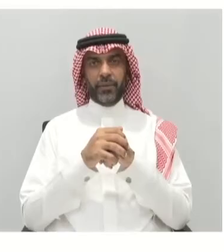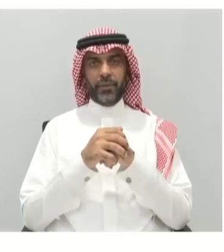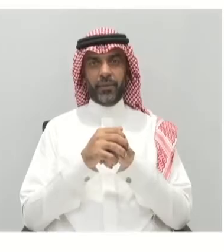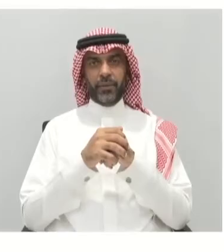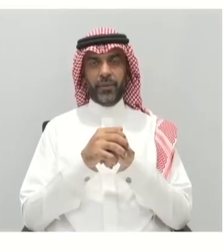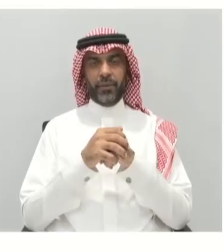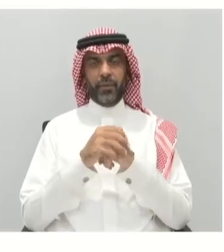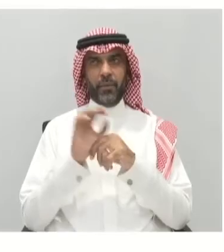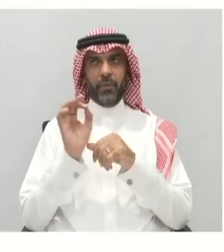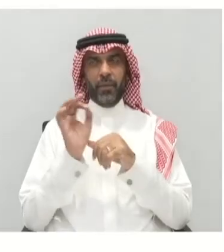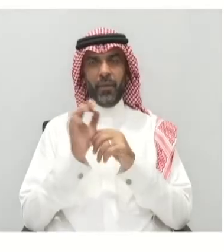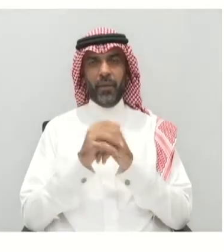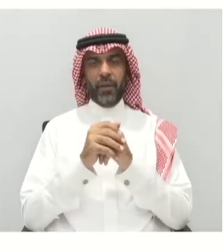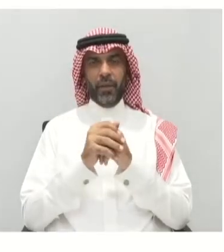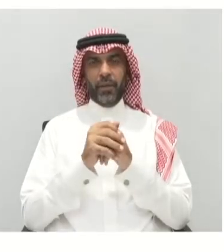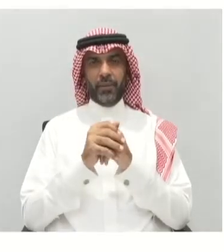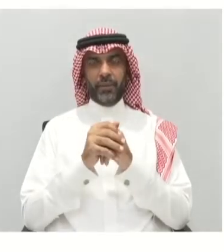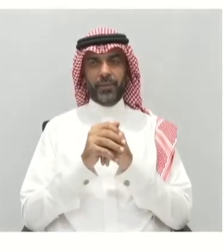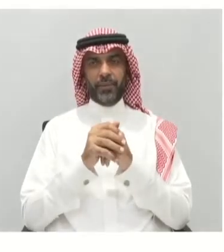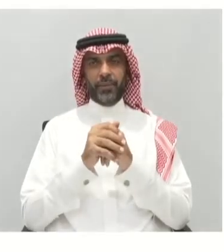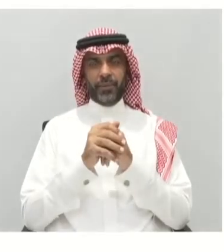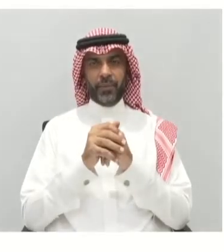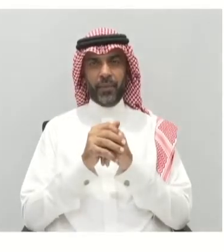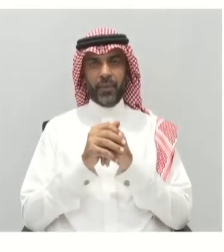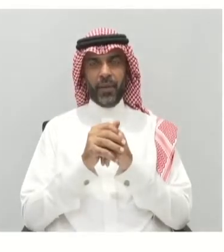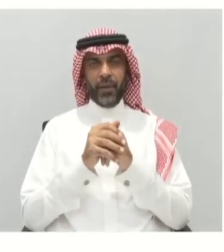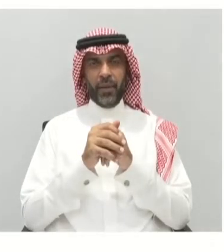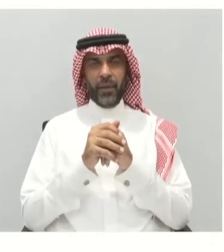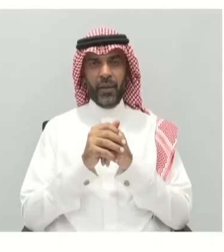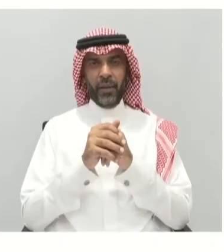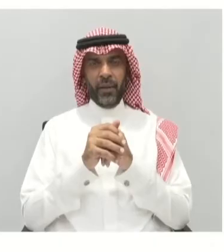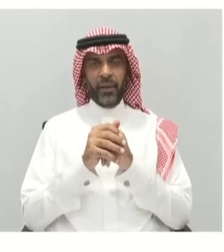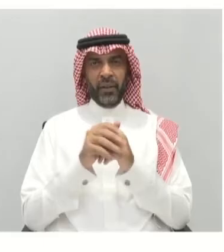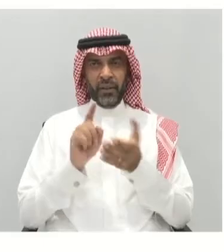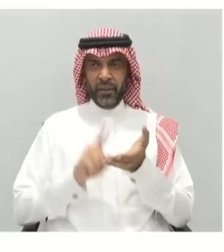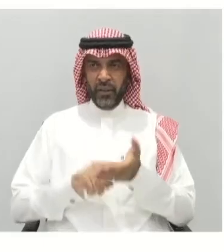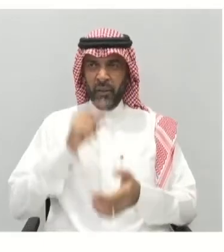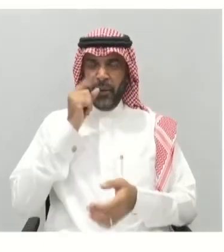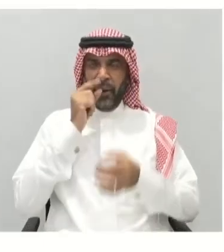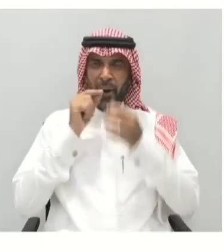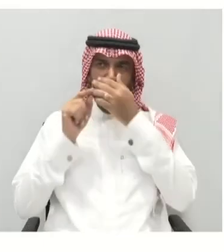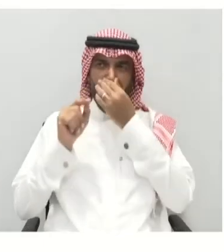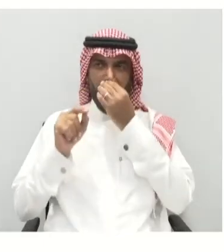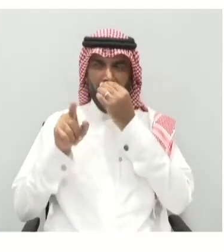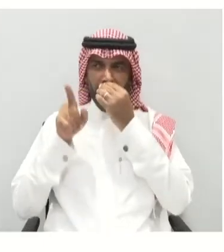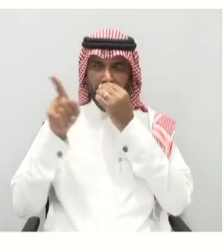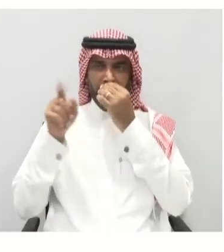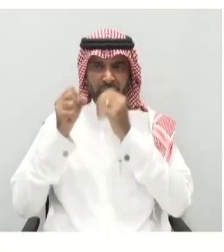مثلا ناتي مثلا ونقول ان الرجل هو الذي يعمل